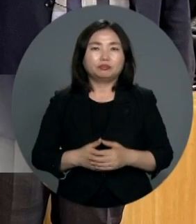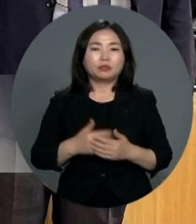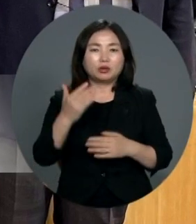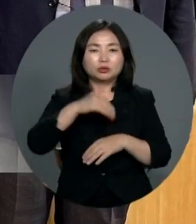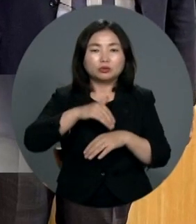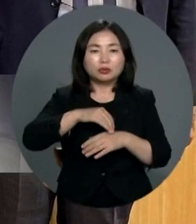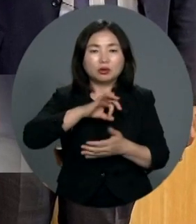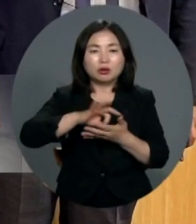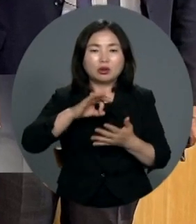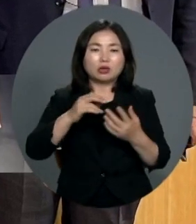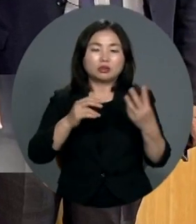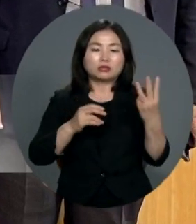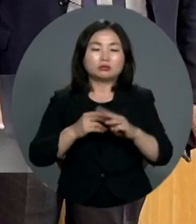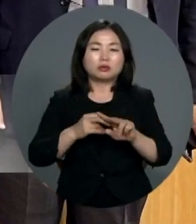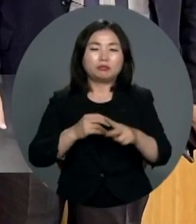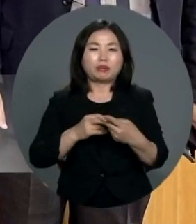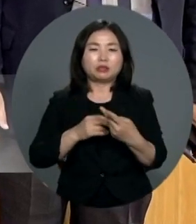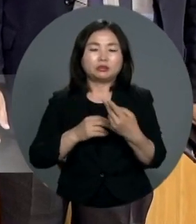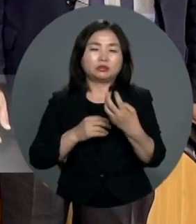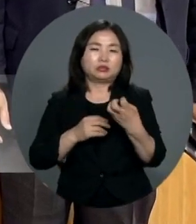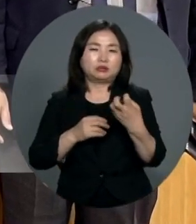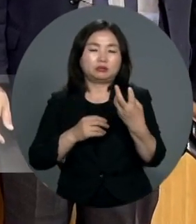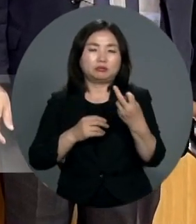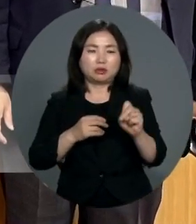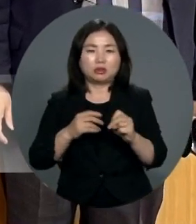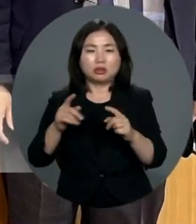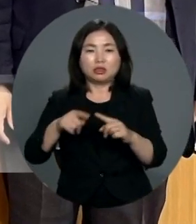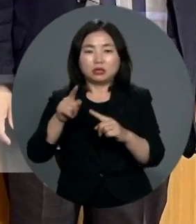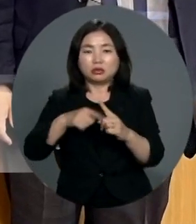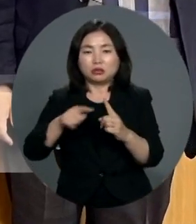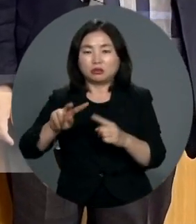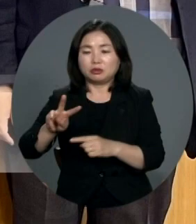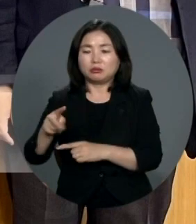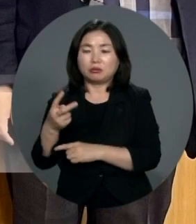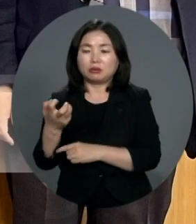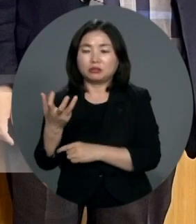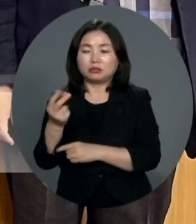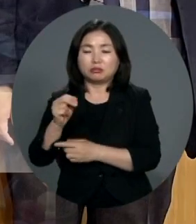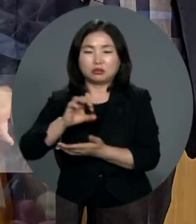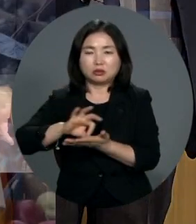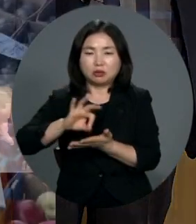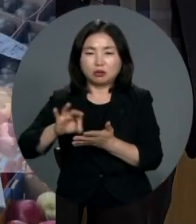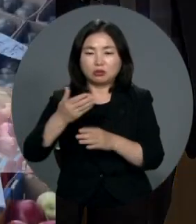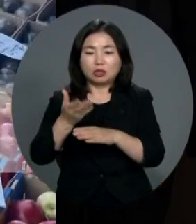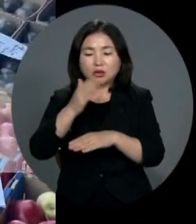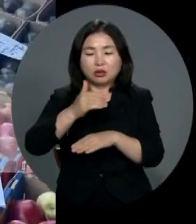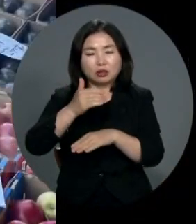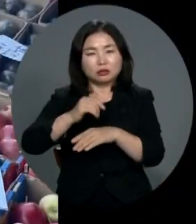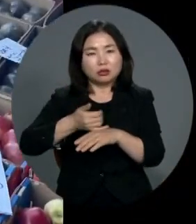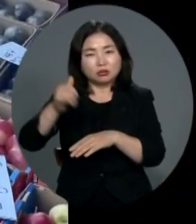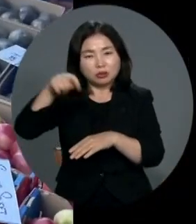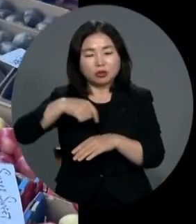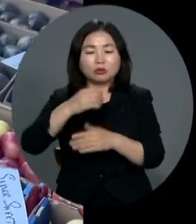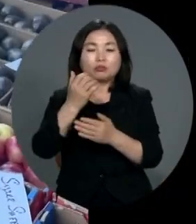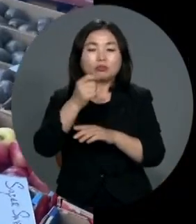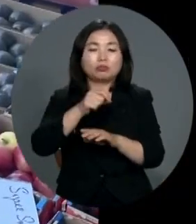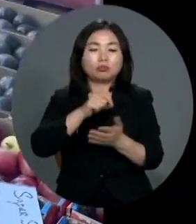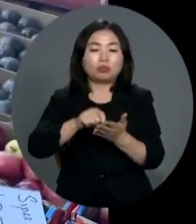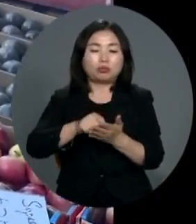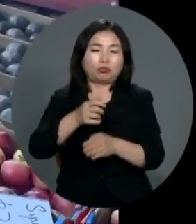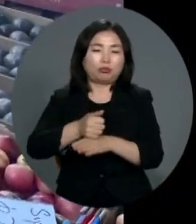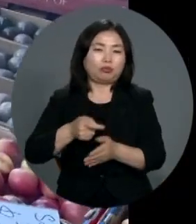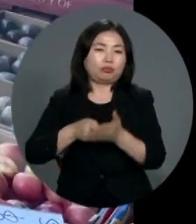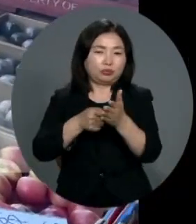연수 비용은 3,112만 원, 1인당 282만 원을 들여 쓴 해외 연수 보고서입니다. 연수